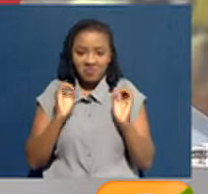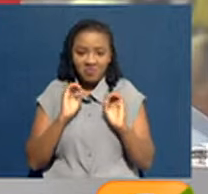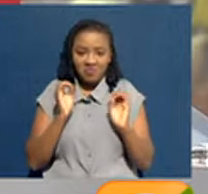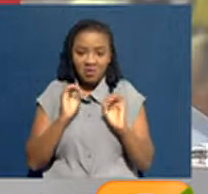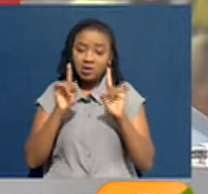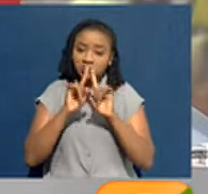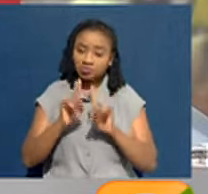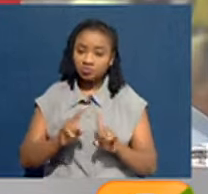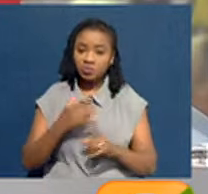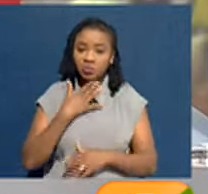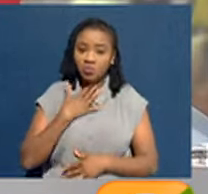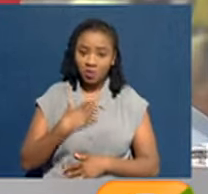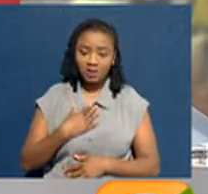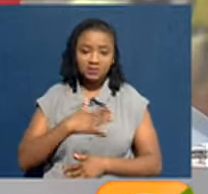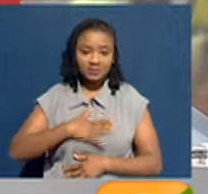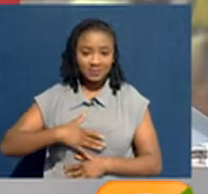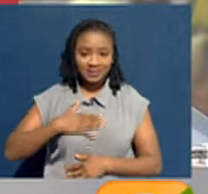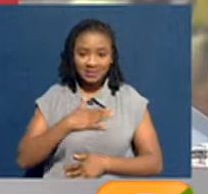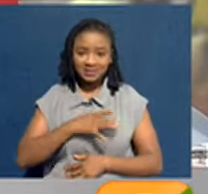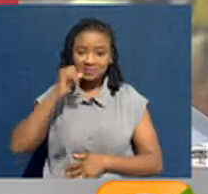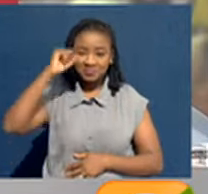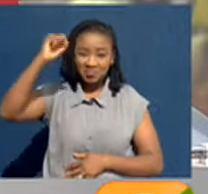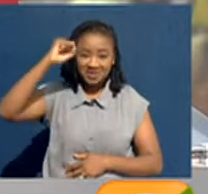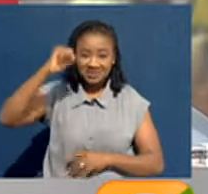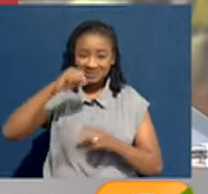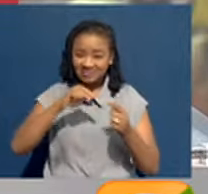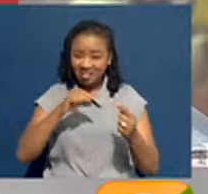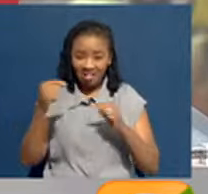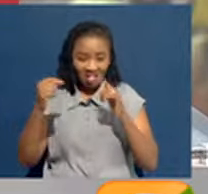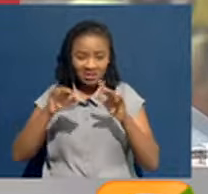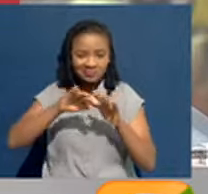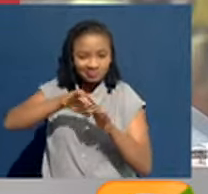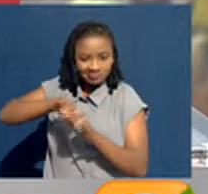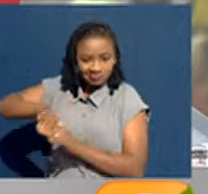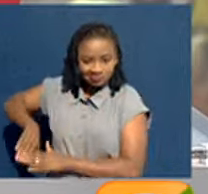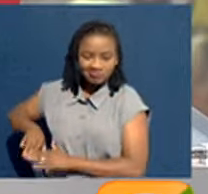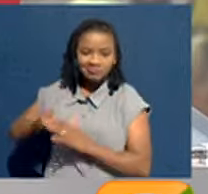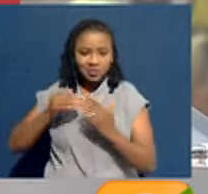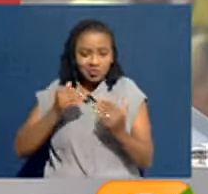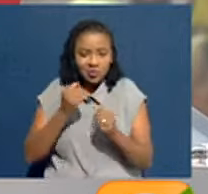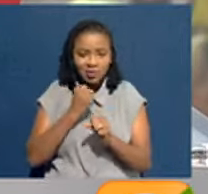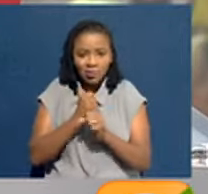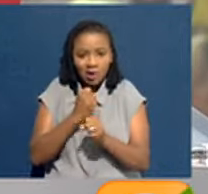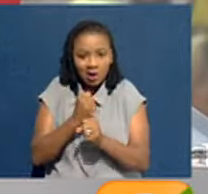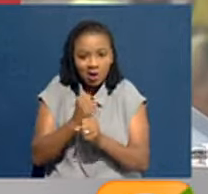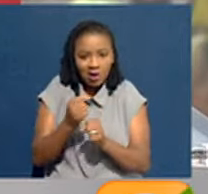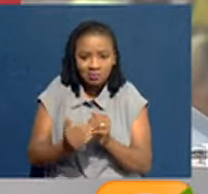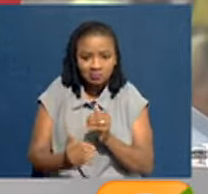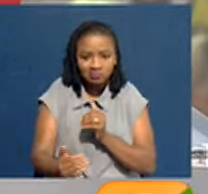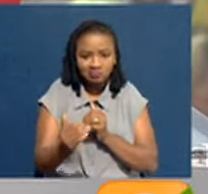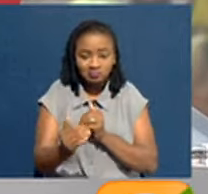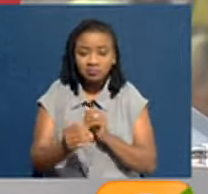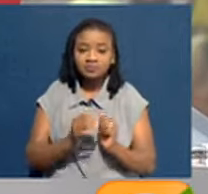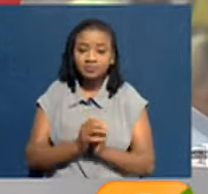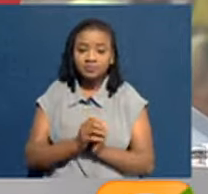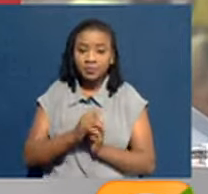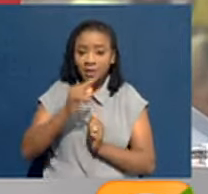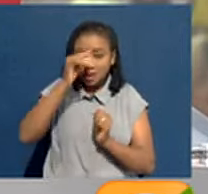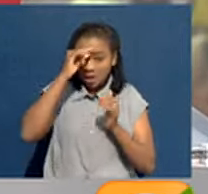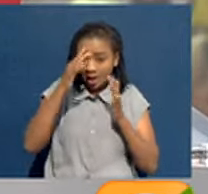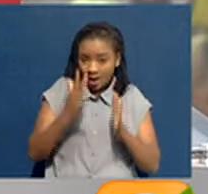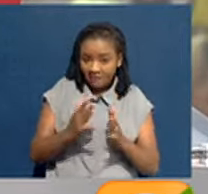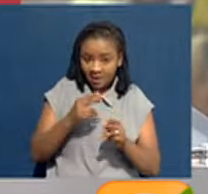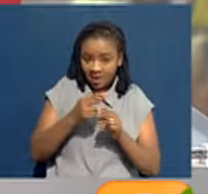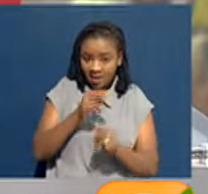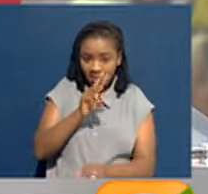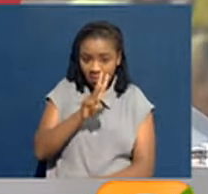hizo kuweka makali ya kisiasa kando na kukumbatia maendeleo. Na mgavana wa Homa Bay Gladys Wanga ambaye alimpokea Rais Ruto Homa Bay